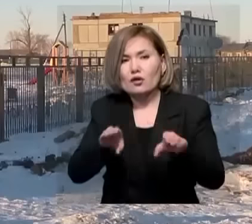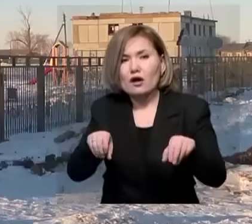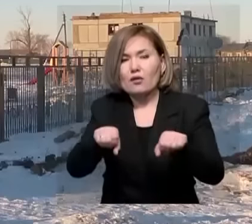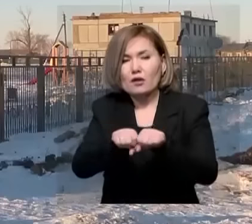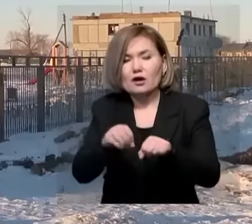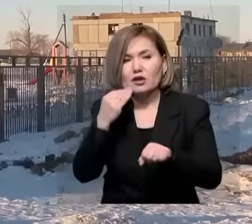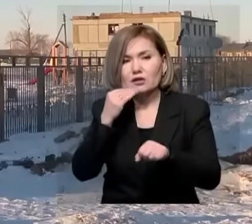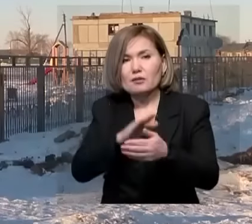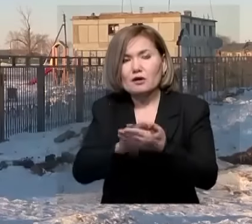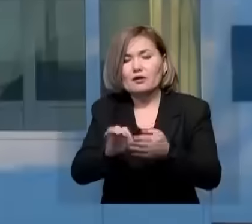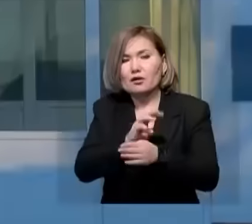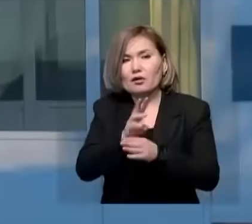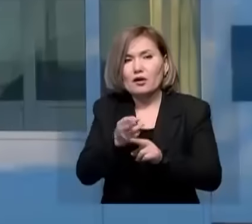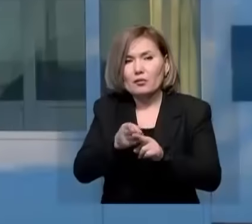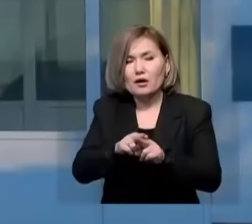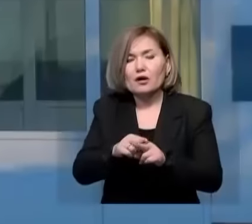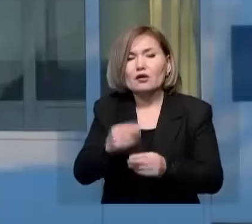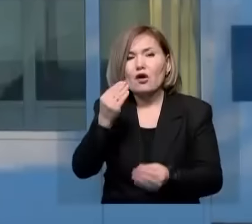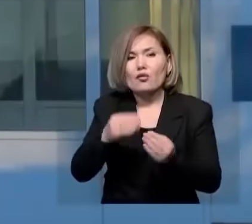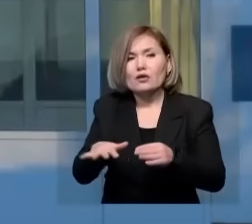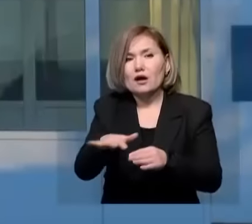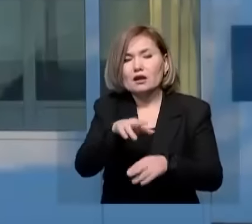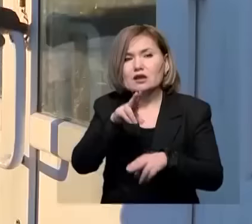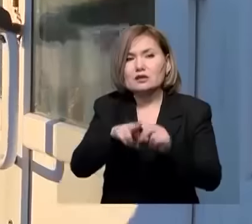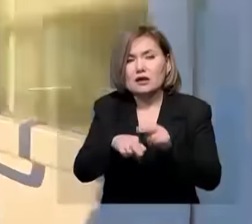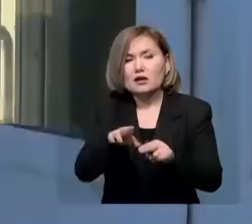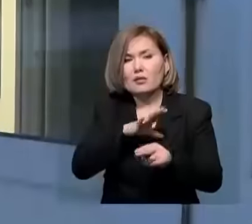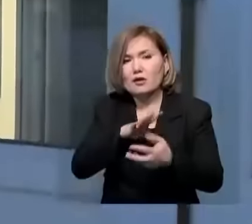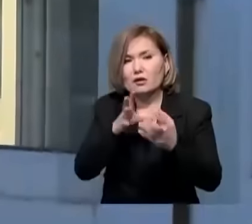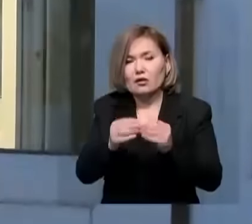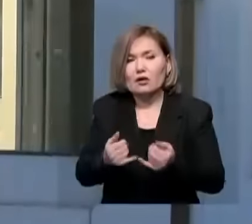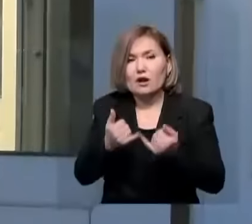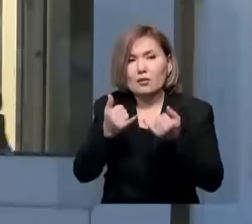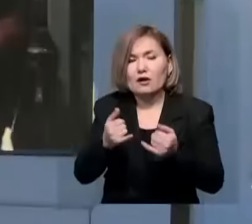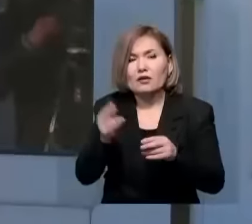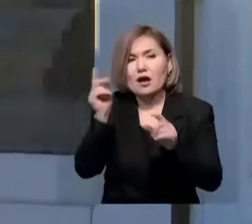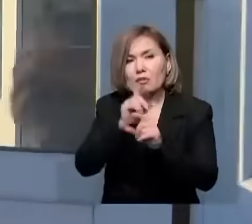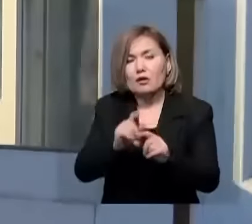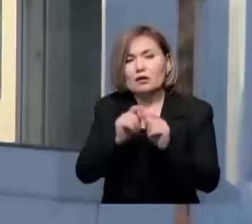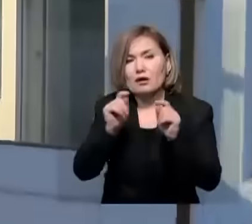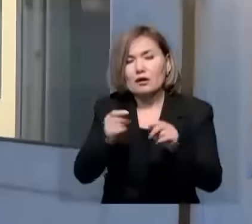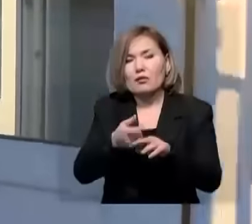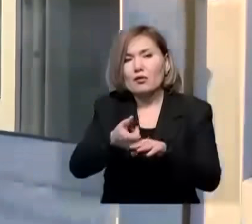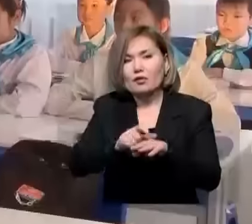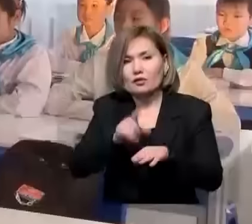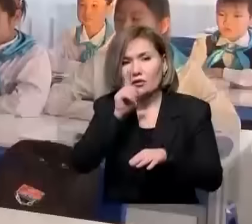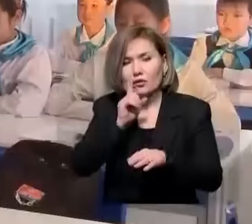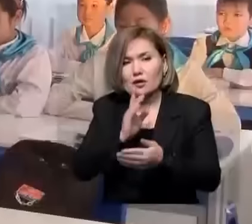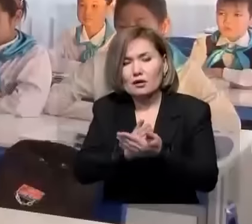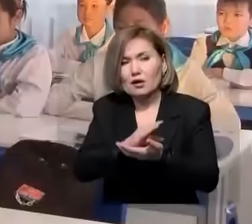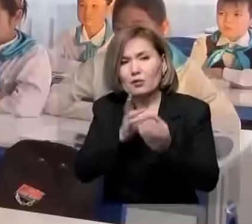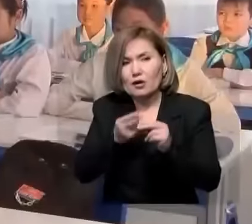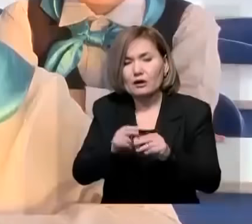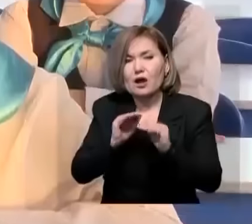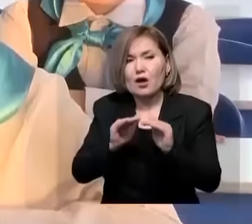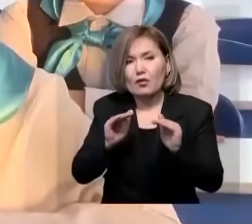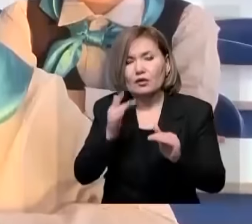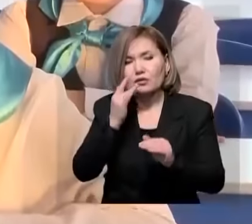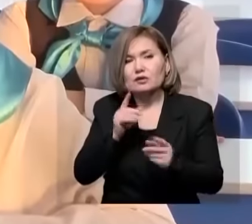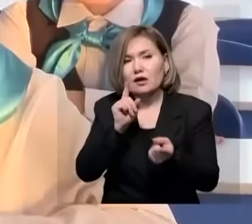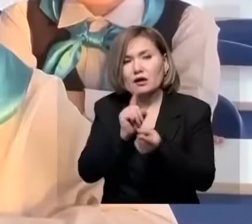су келді. Заманауи үлгідегі ойын алаңдары салынды. Көпшіліктің игілігі үшін жасалған дүниеге қамқорлық танытқан абзал. Учаскелік инспектордың оқушылармен